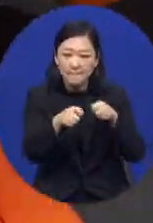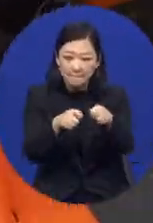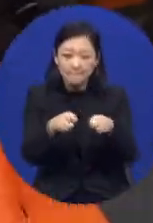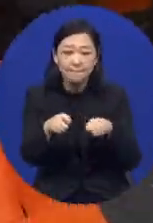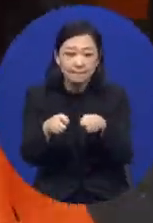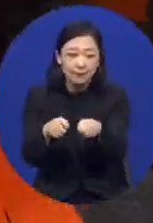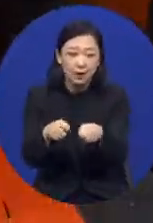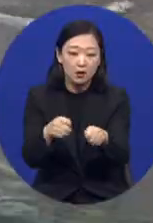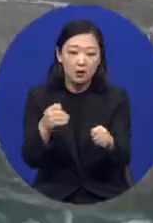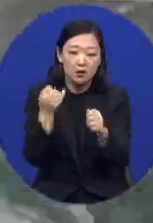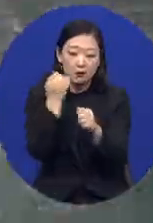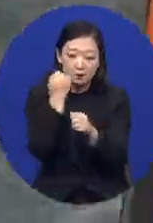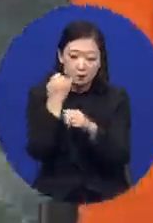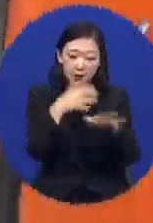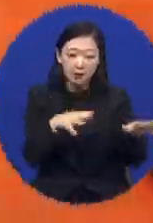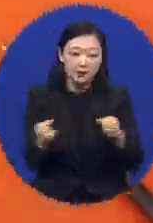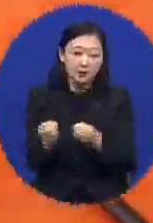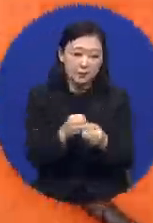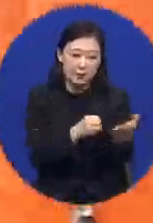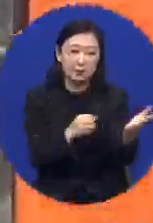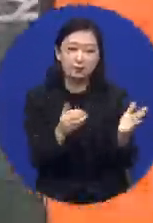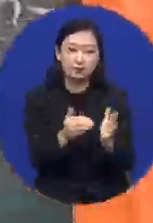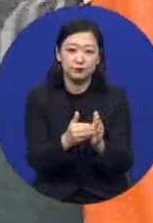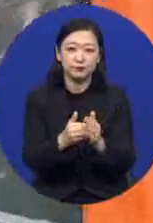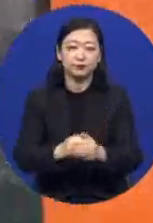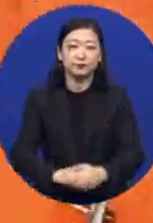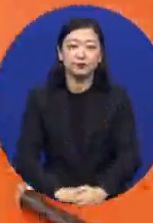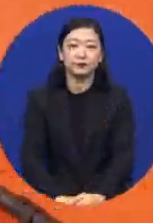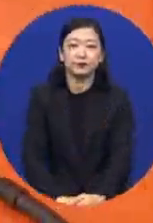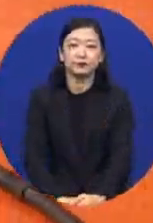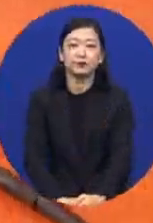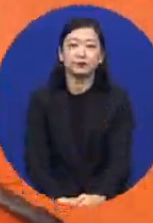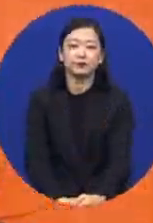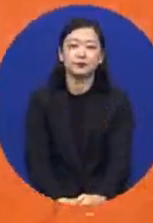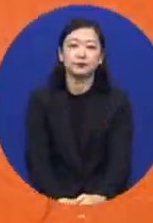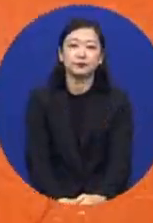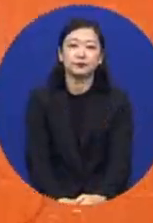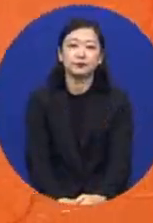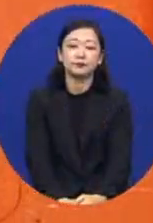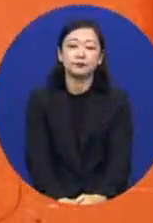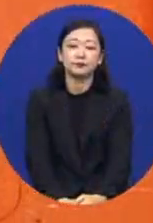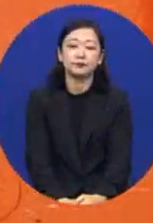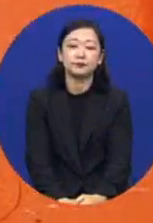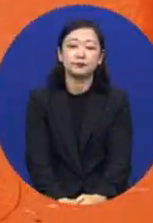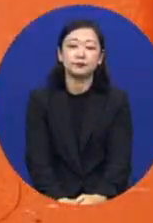어획물을 바다에 방류했습니다. MBC 뉴스 김찬열입니다.